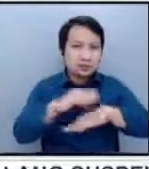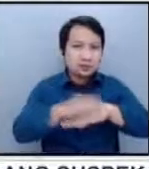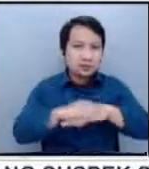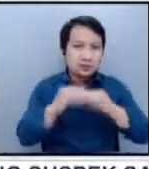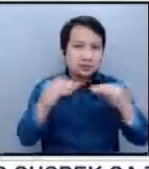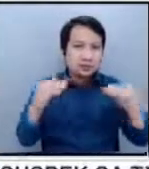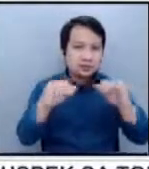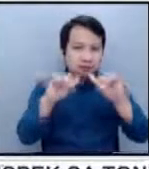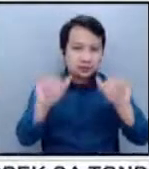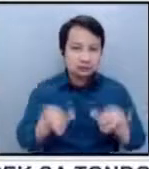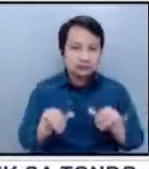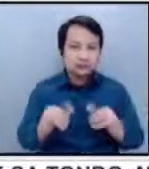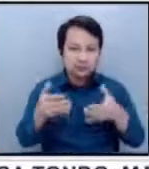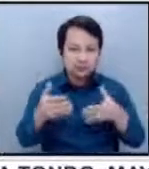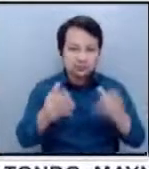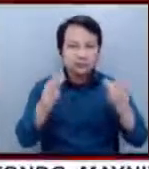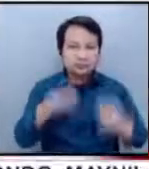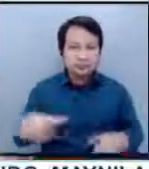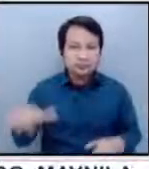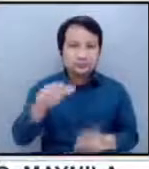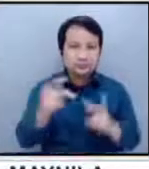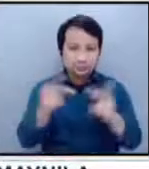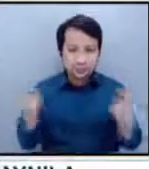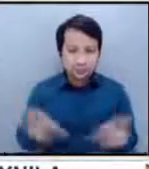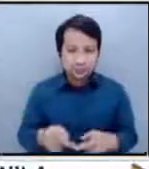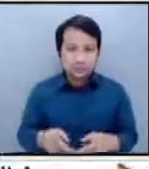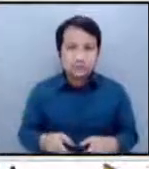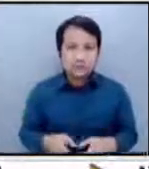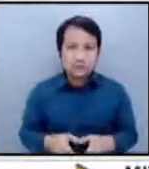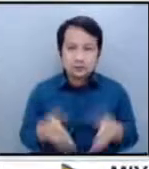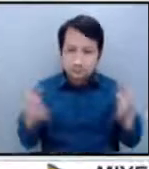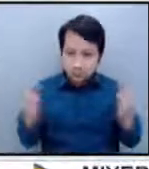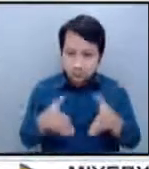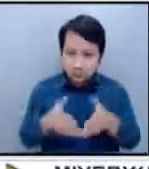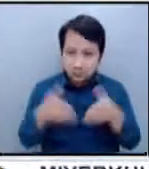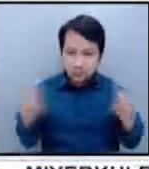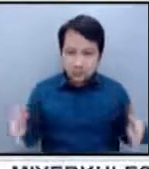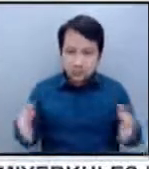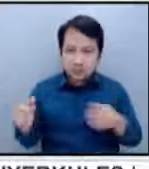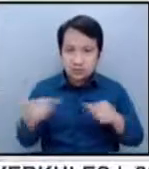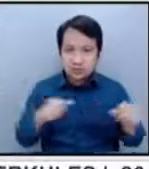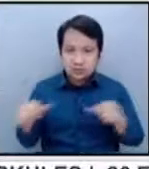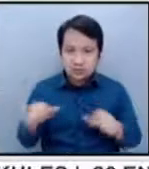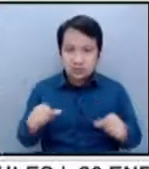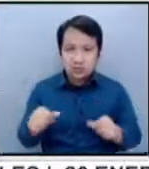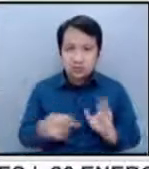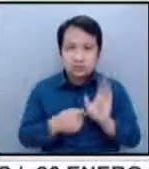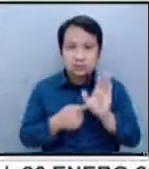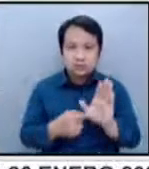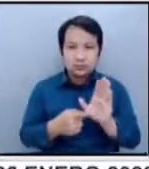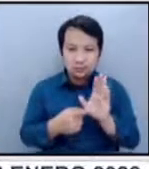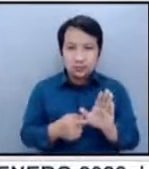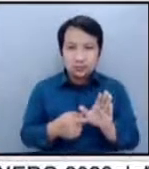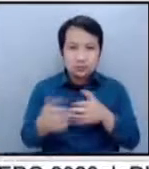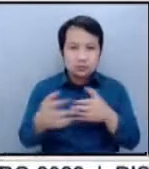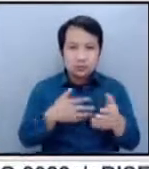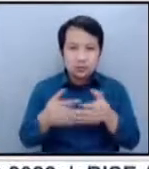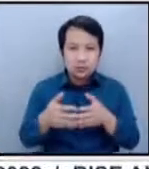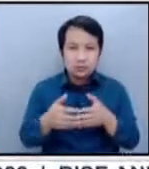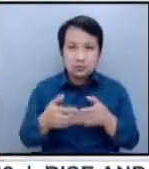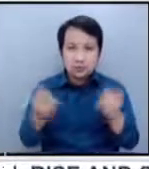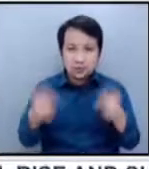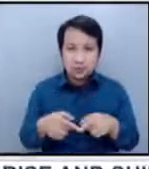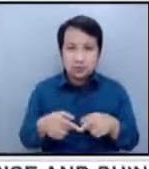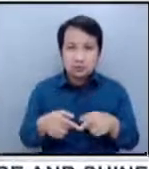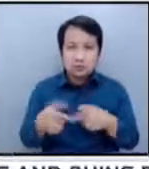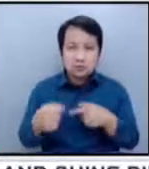na pinaiiral sa isang lugar. Mapamaliit o malaking aktibidad man, ipinagbabawal ang anumang hakbang na magdudulot ng